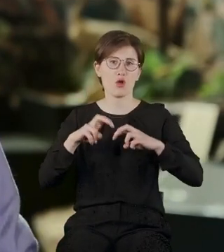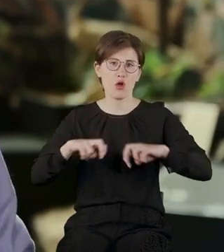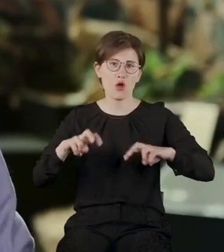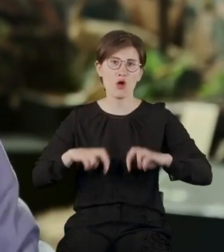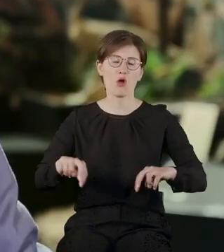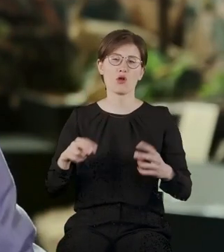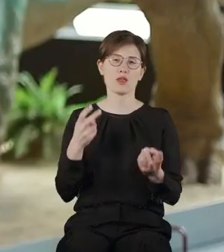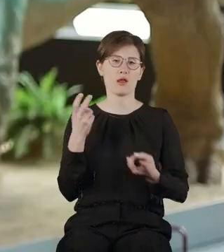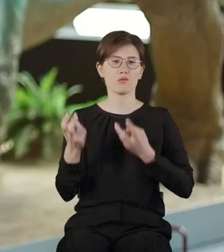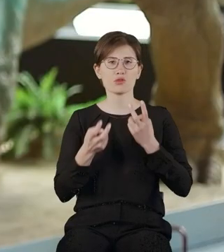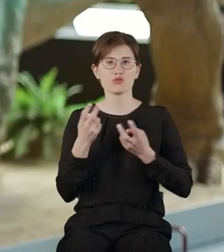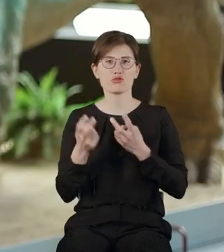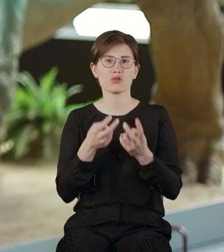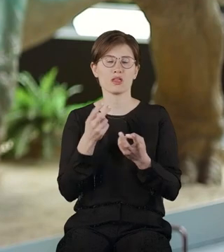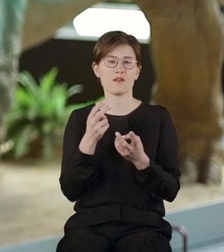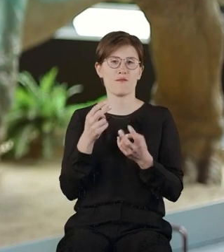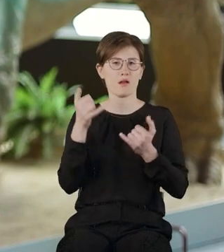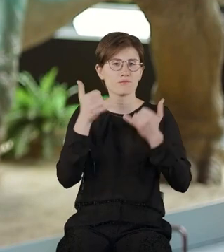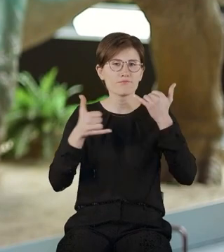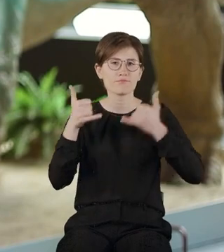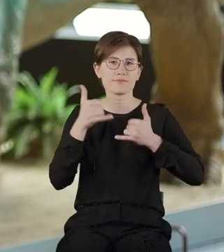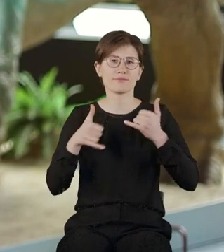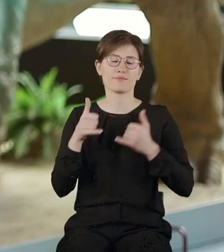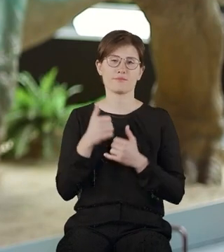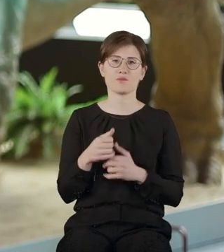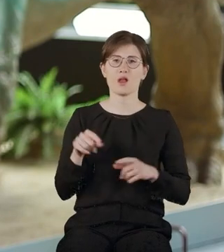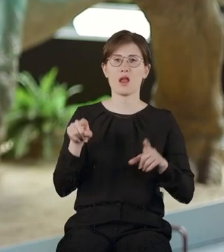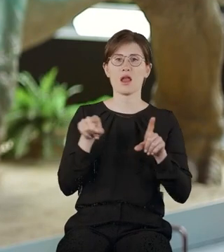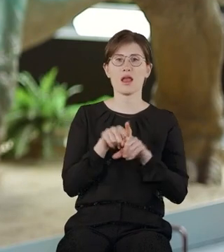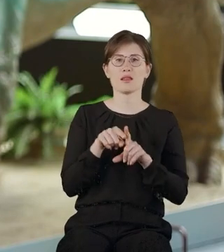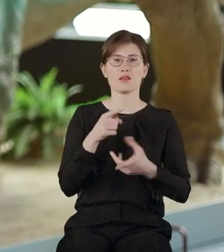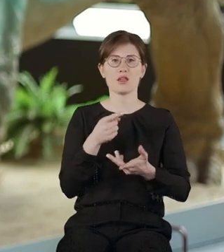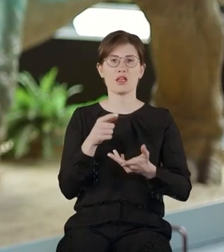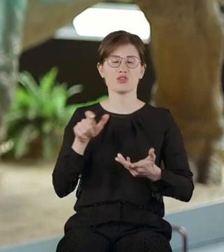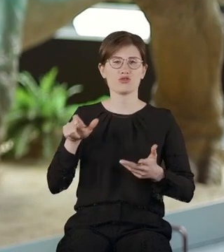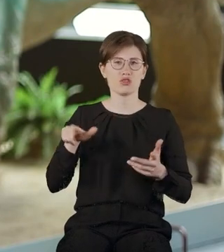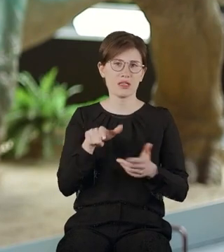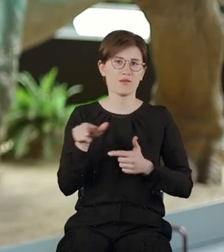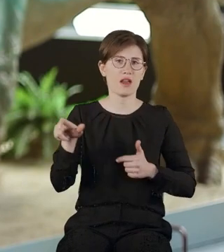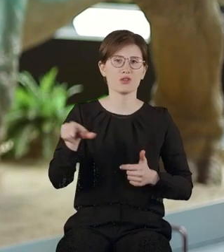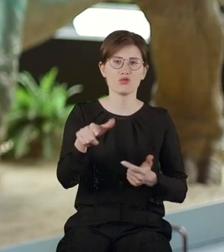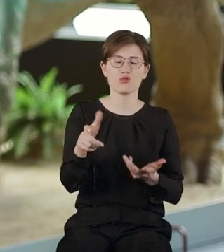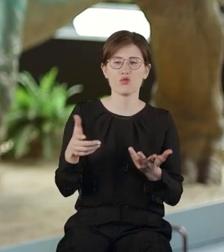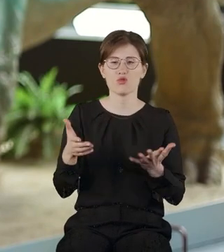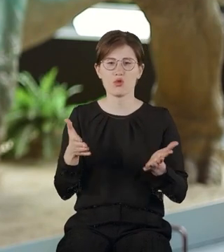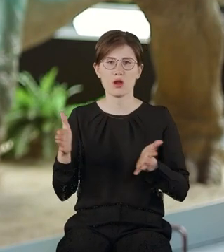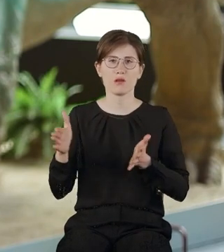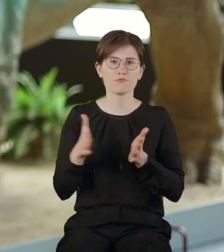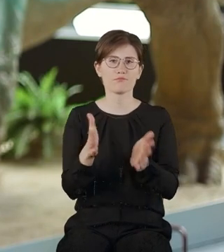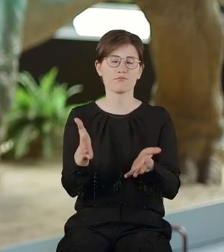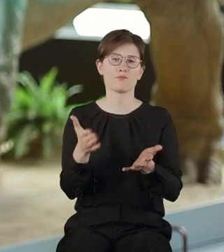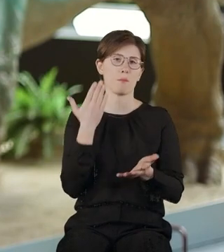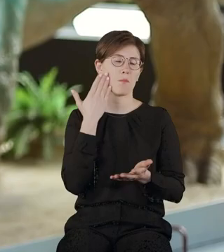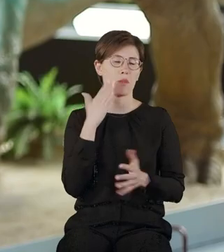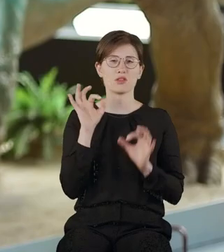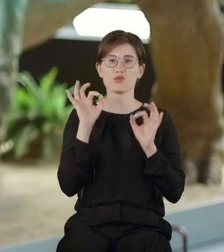poszukiwanie węglowodorów. Mógłbym również powiedzieć o świetnej infrastrukturze, którą mamy na Wydziale, bardzo